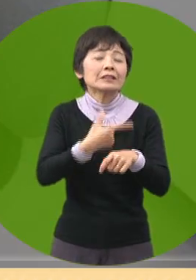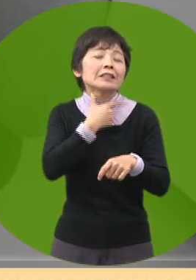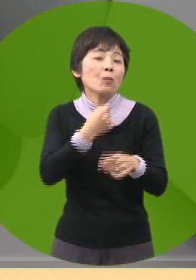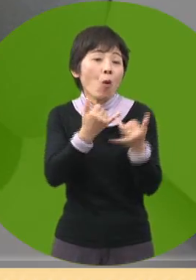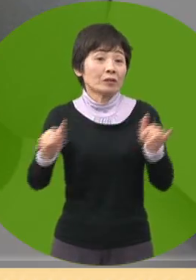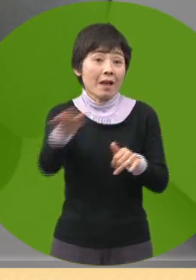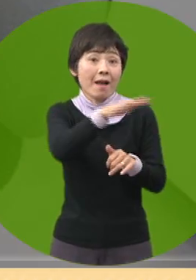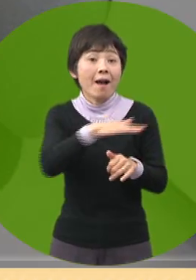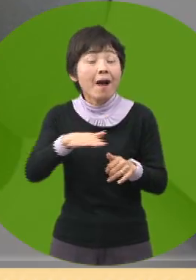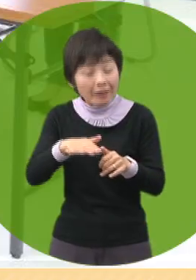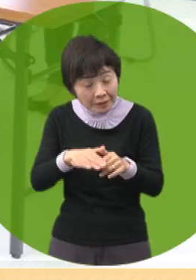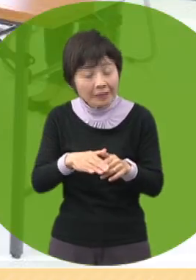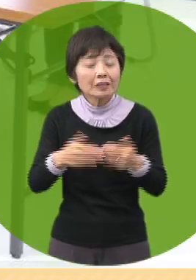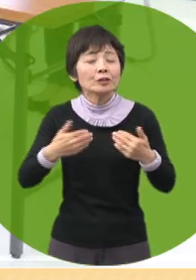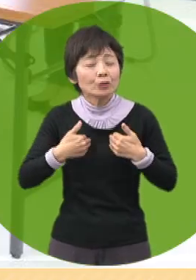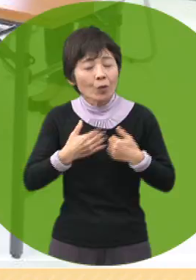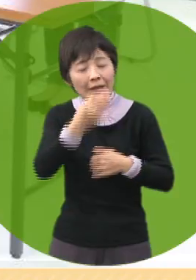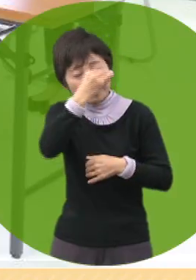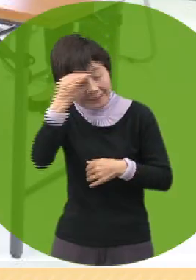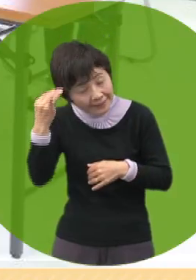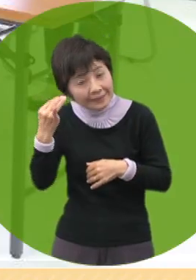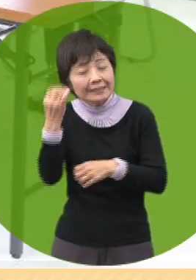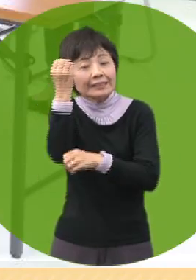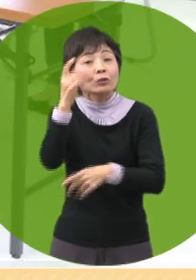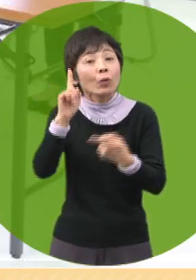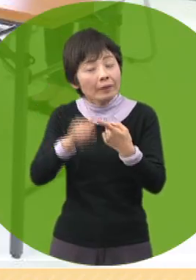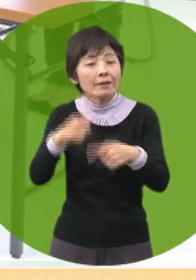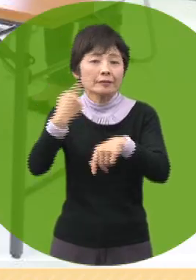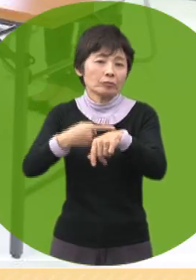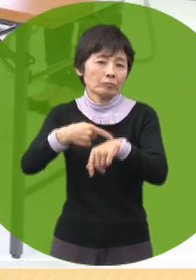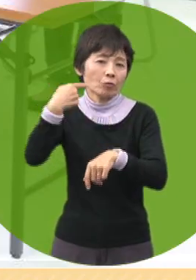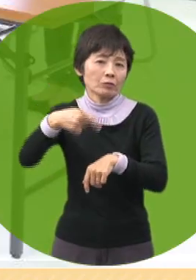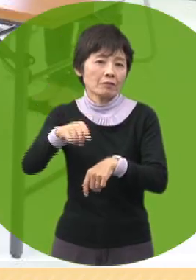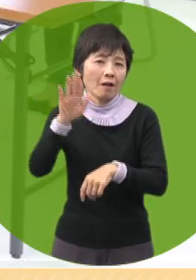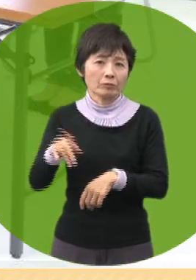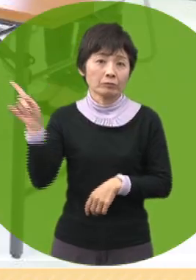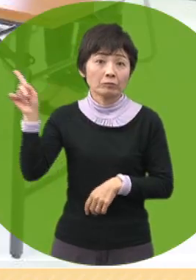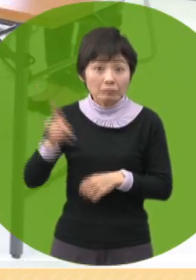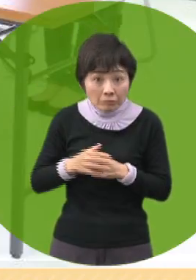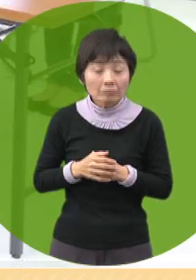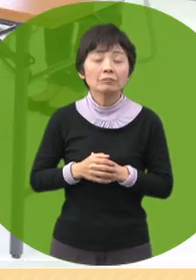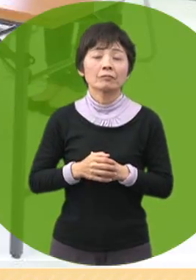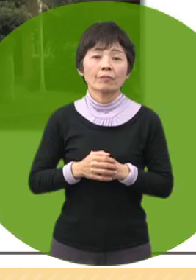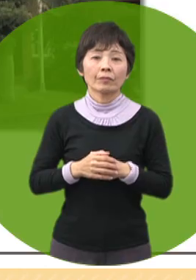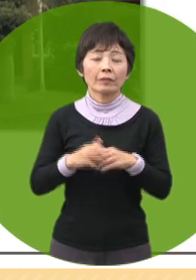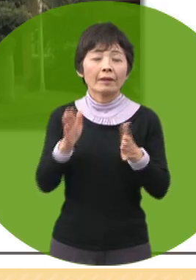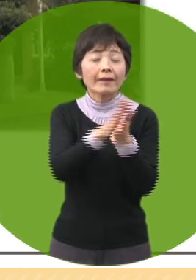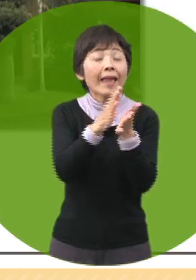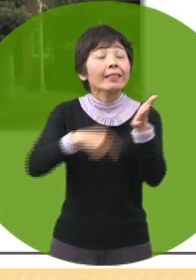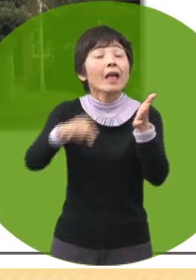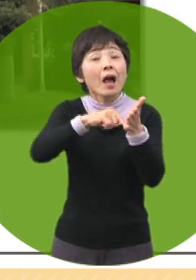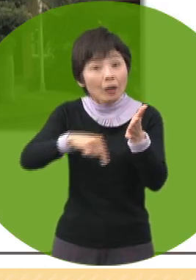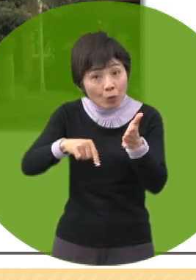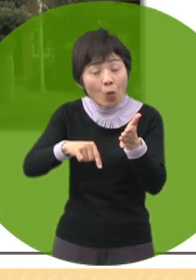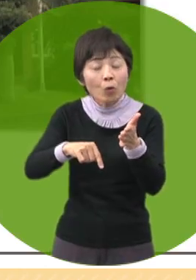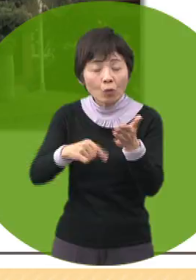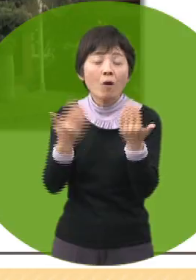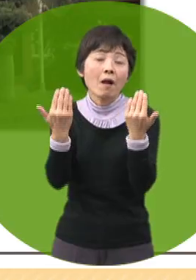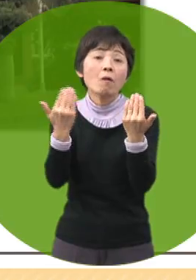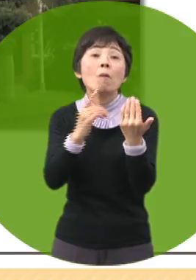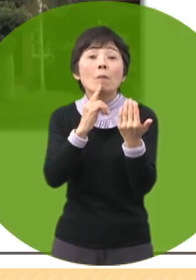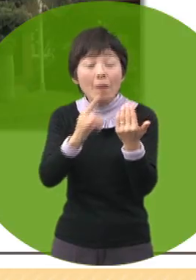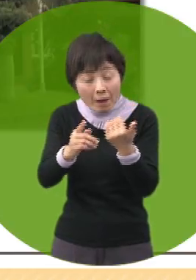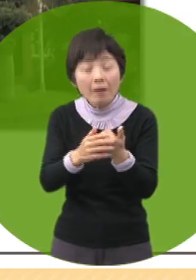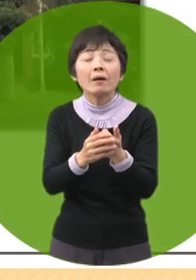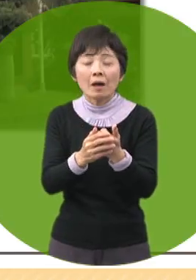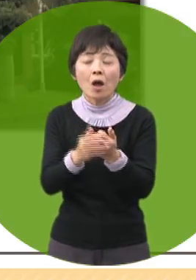する方に必要な知識や基礎的な技術を教えています。県内の職業能力開発校